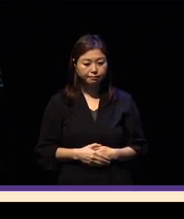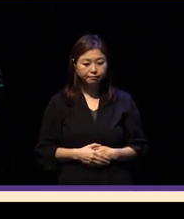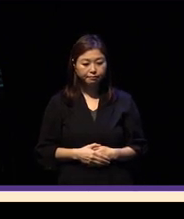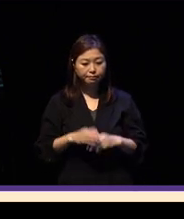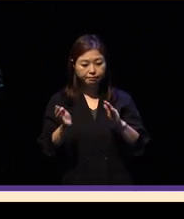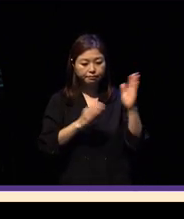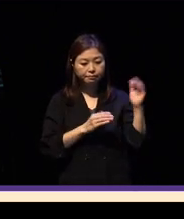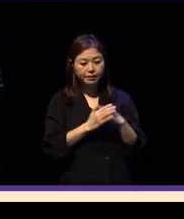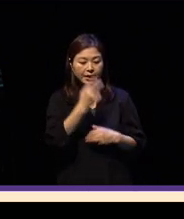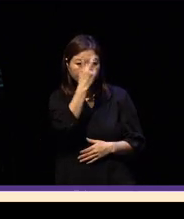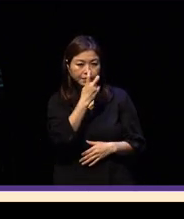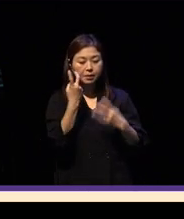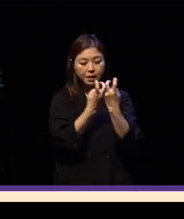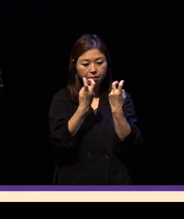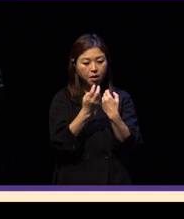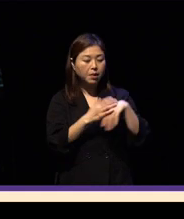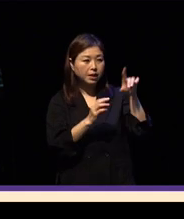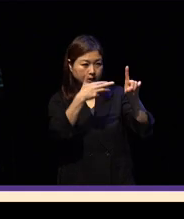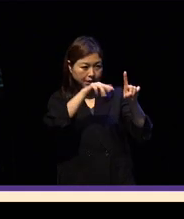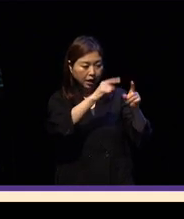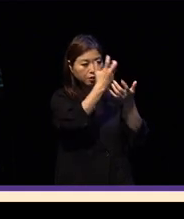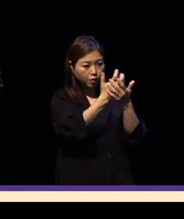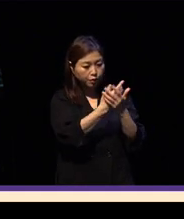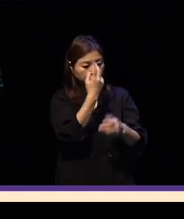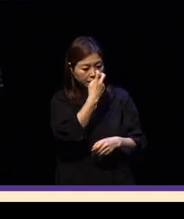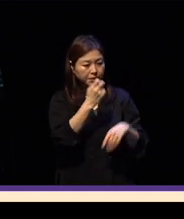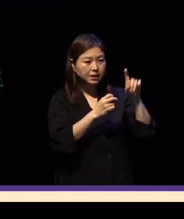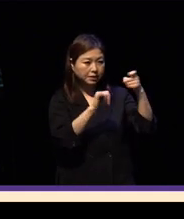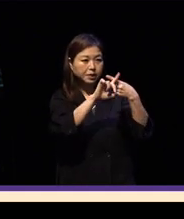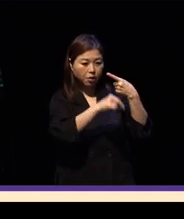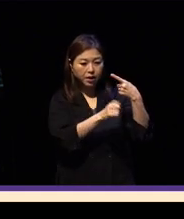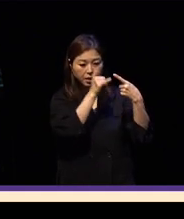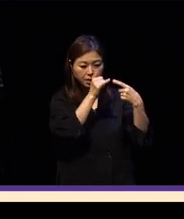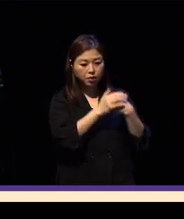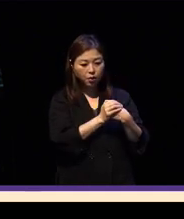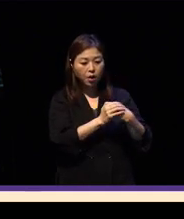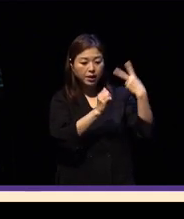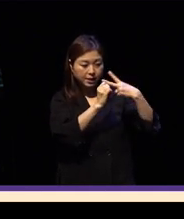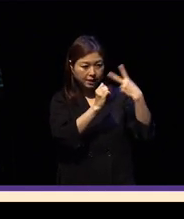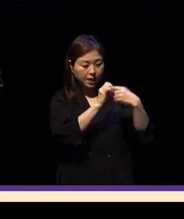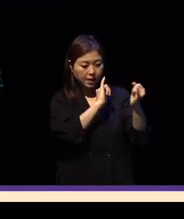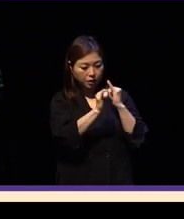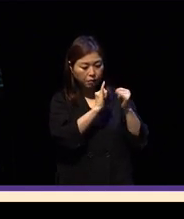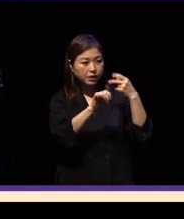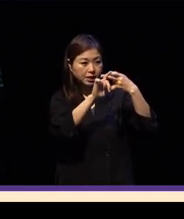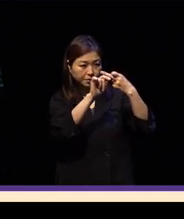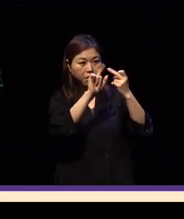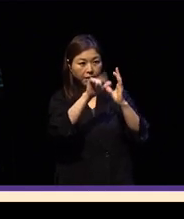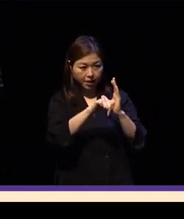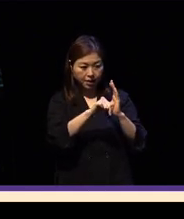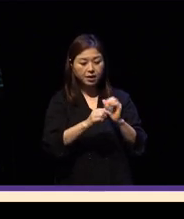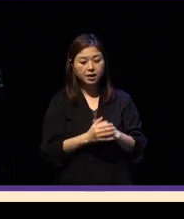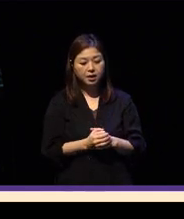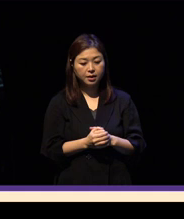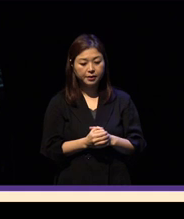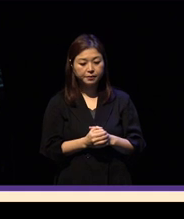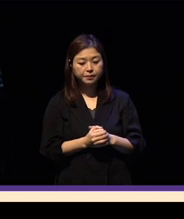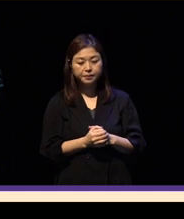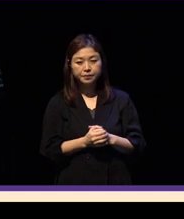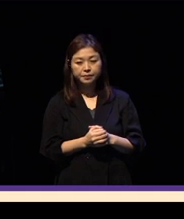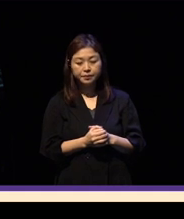네, 심의 방법입니다. 1차 서류 심의가 11월 진행 예정이고요. 2차 인터뷰가 12월에 진행될 예정입니다.